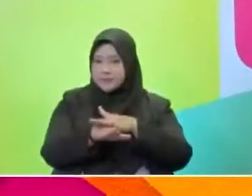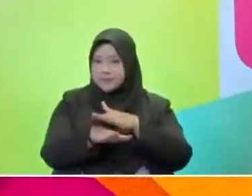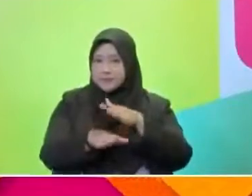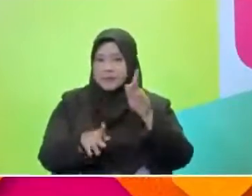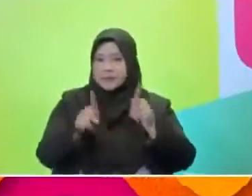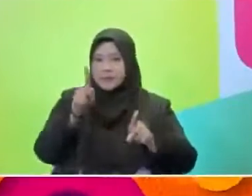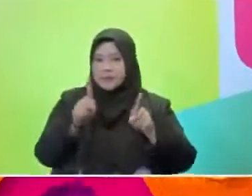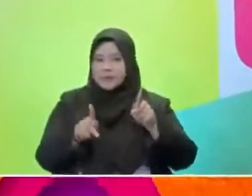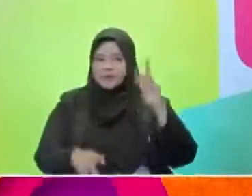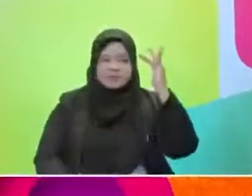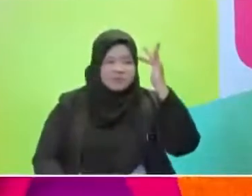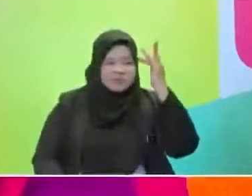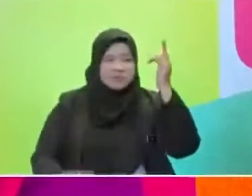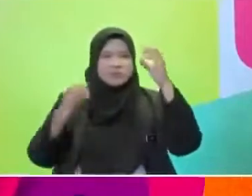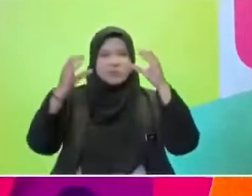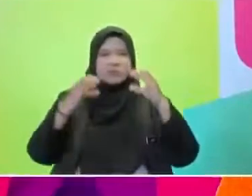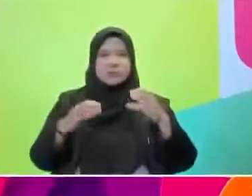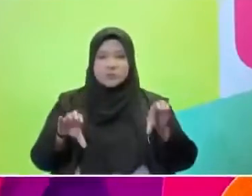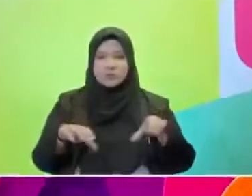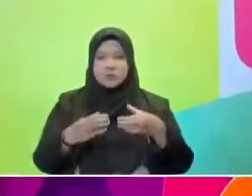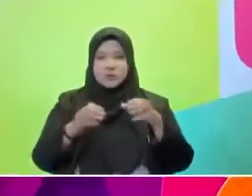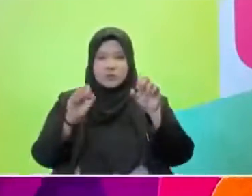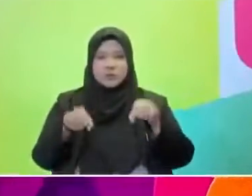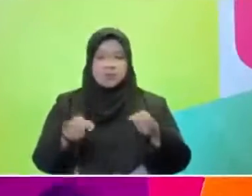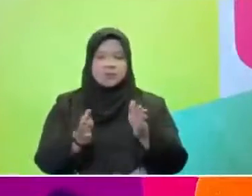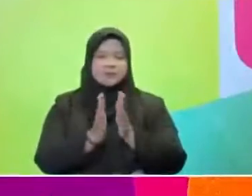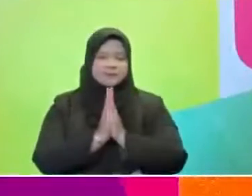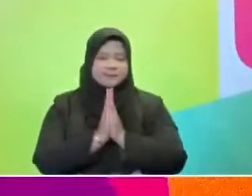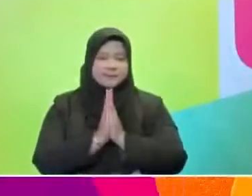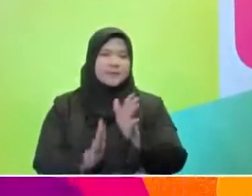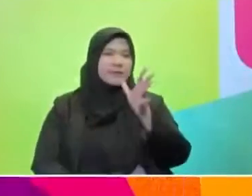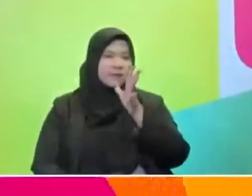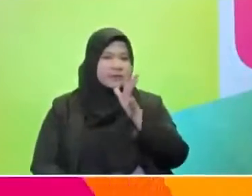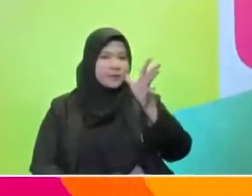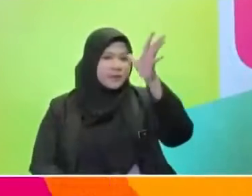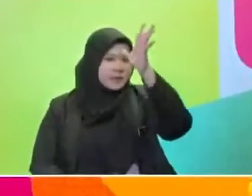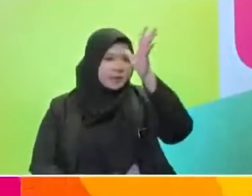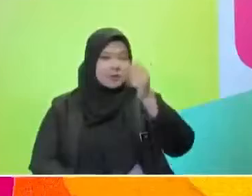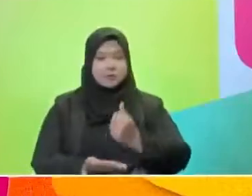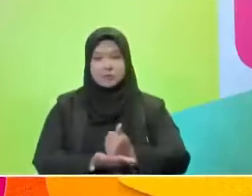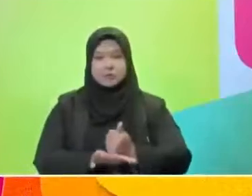juga. Okey, dah ikat. Okey, dan kemudian Nisa ikat pula pada